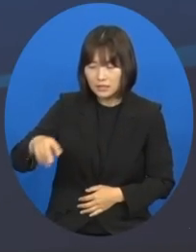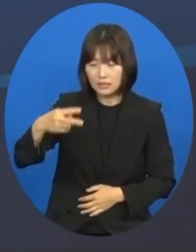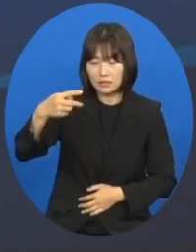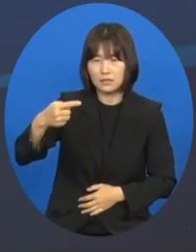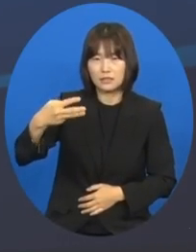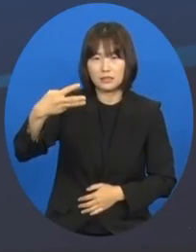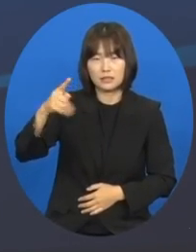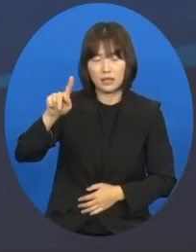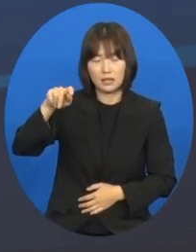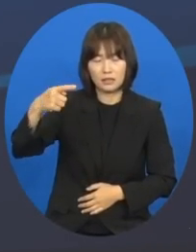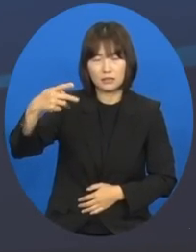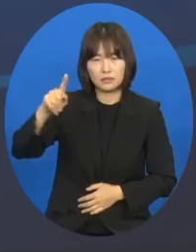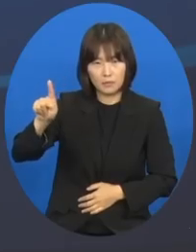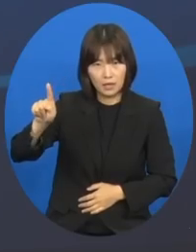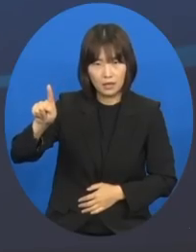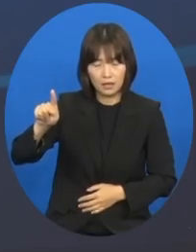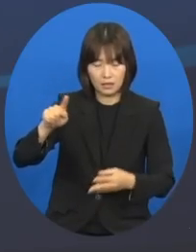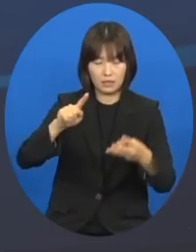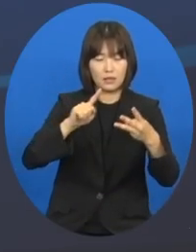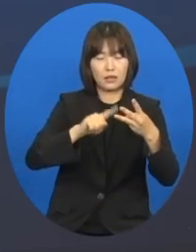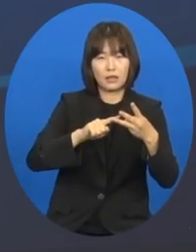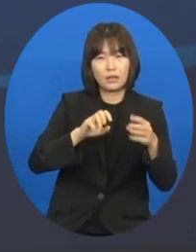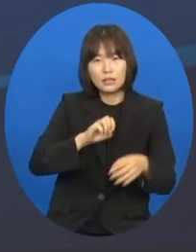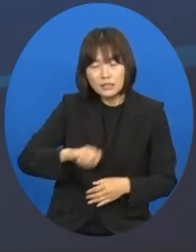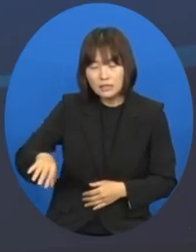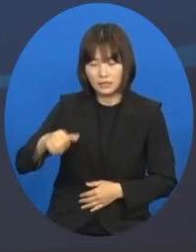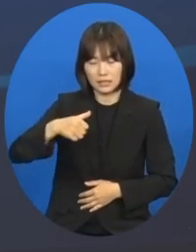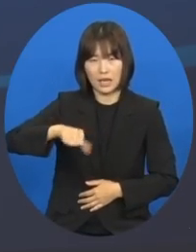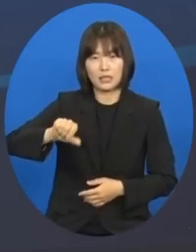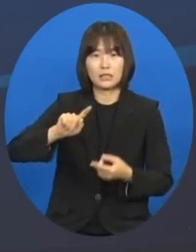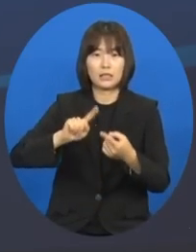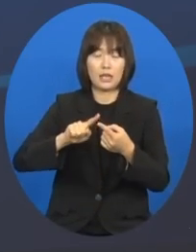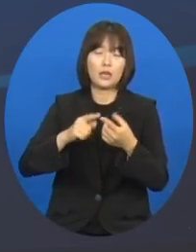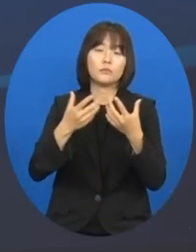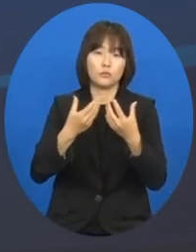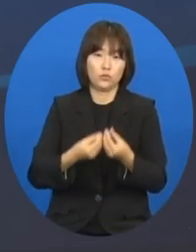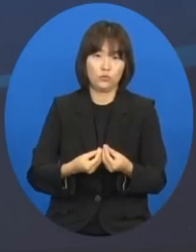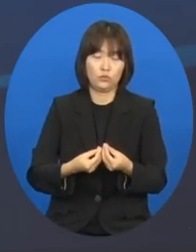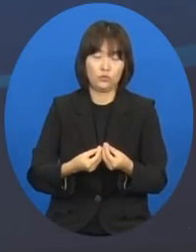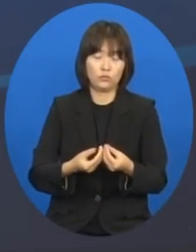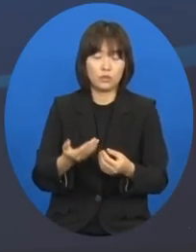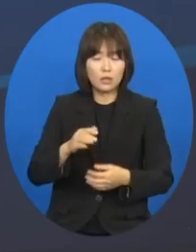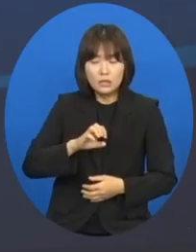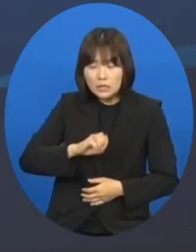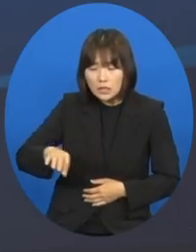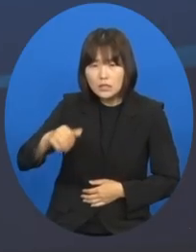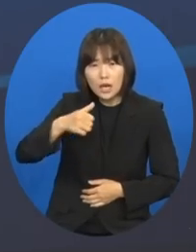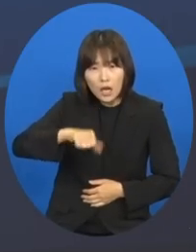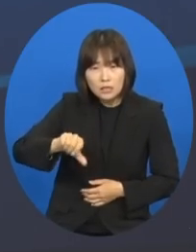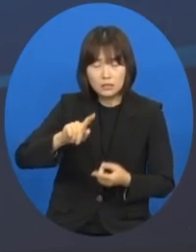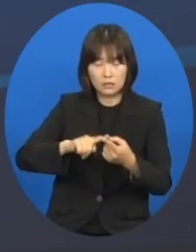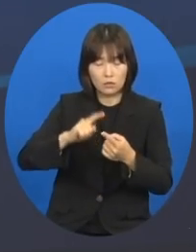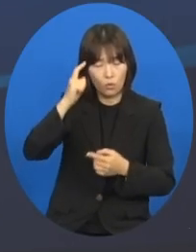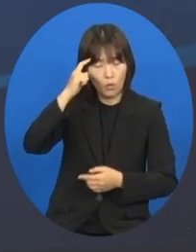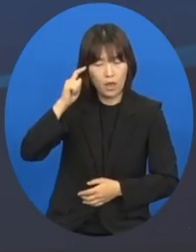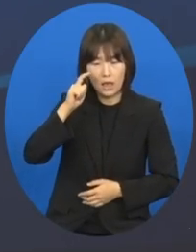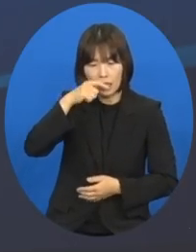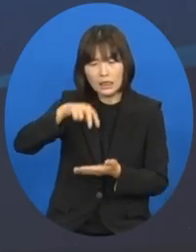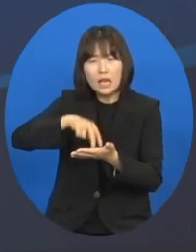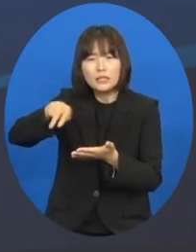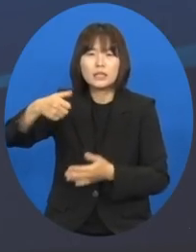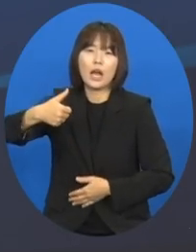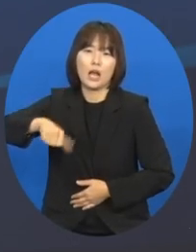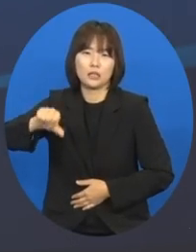세 번째 일은 아들의 비유예요 근데 왜 우리는 이런 아들의 비유를 탕자의 비유라고 이야기할까요 우리 모두가 어떻게 보면